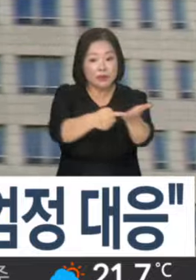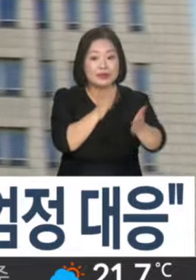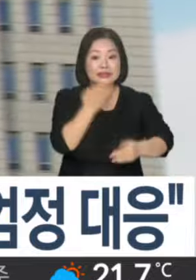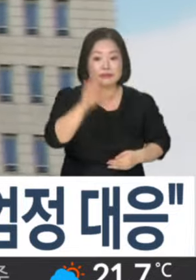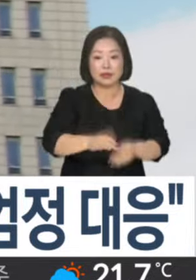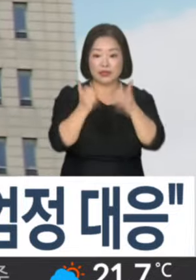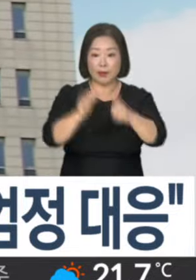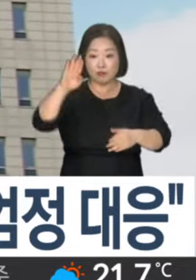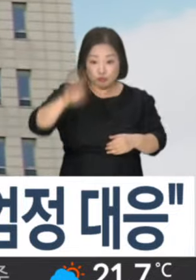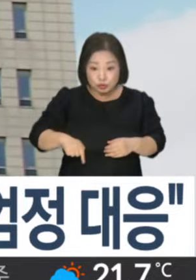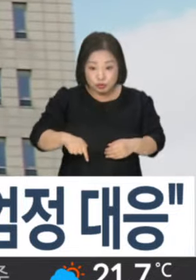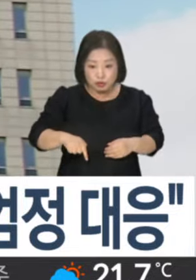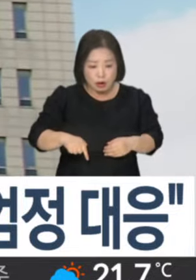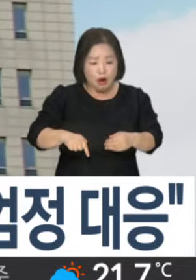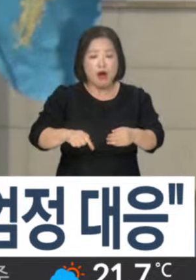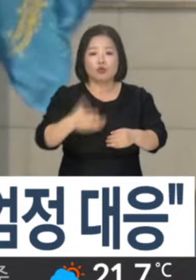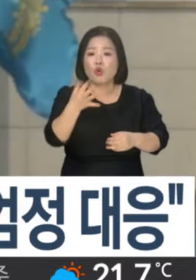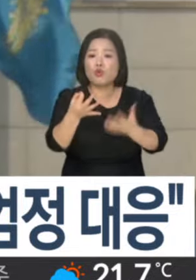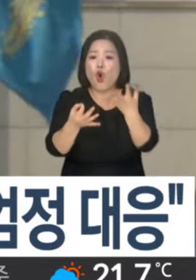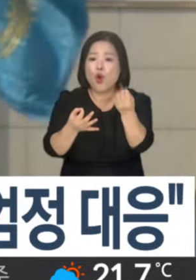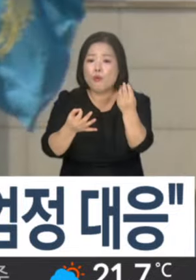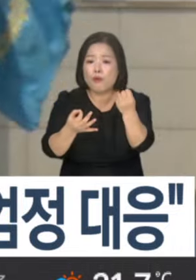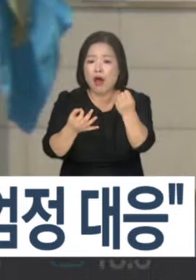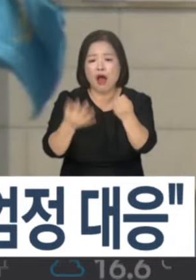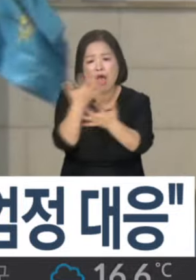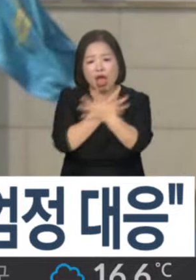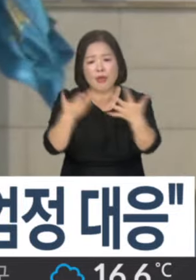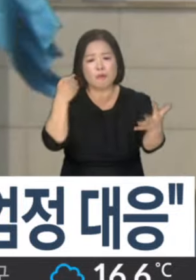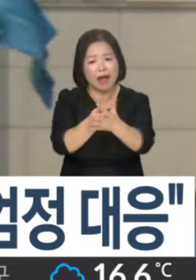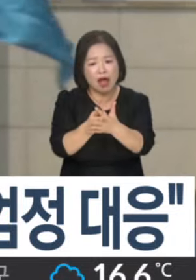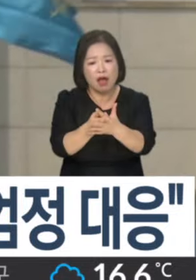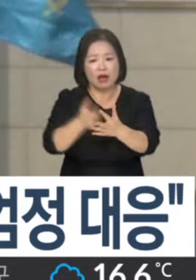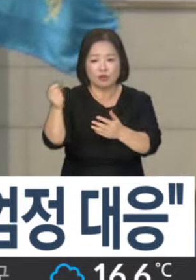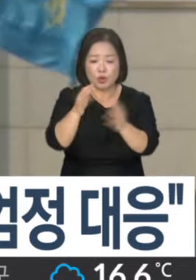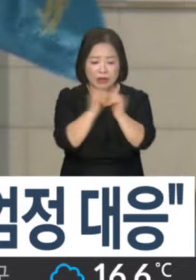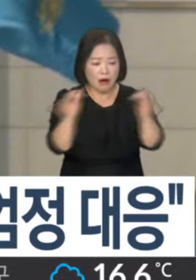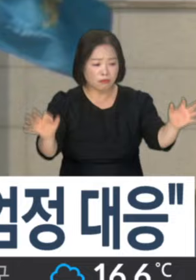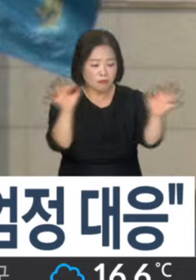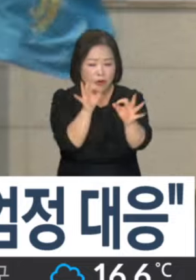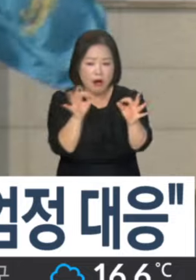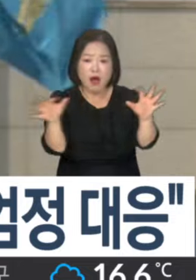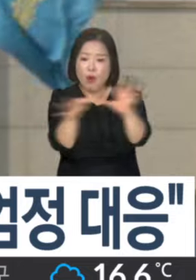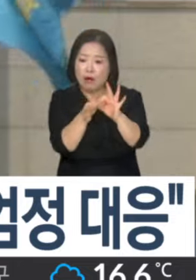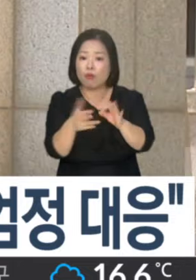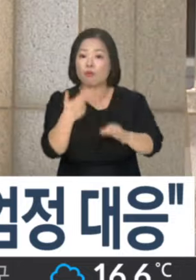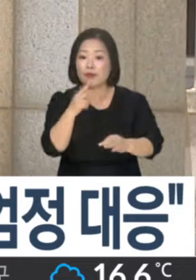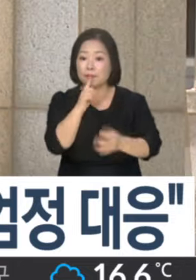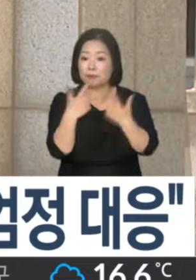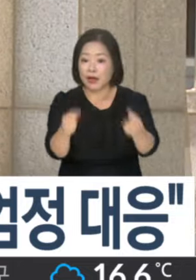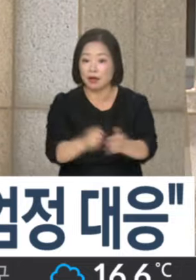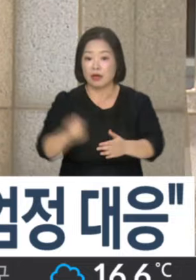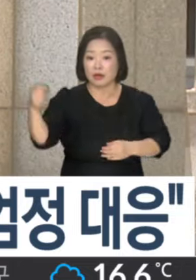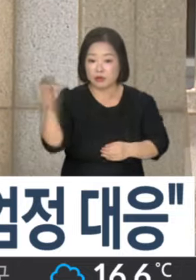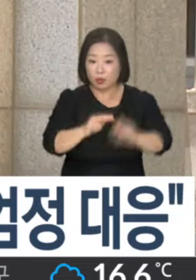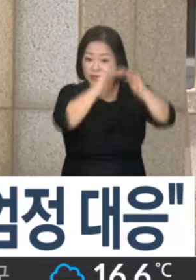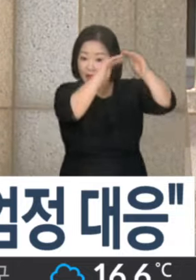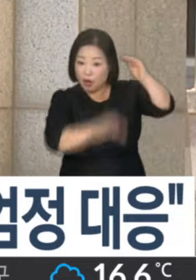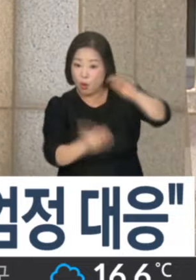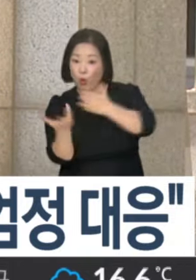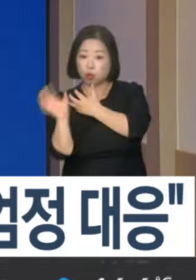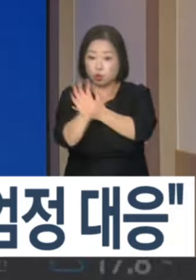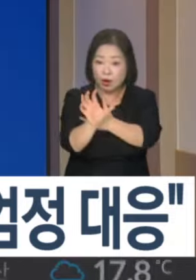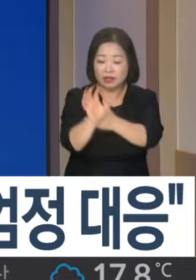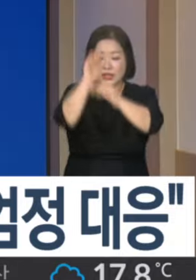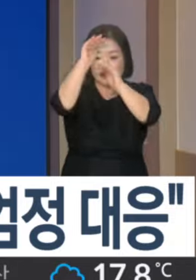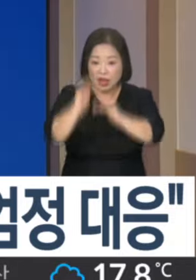재판부는 산정 불가하며 시세 조종과 인과 관계가 없다고 봤다고 말했습니다이어서 사실을 호도하는